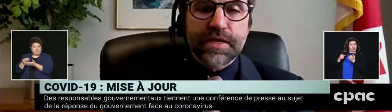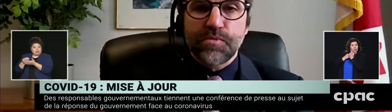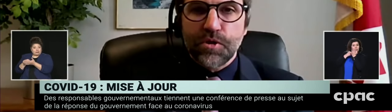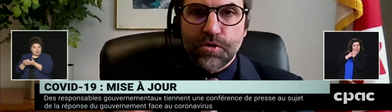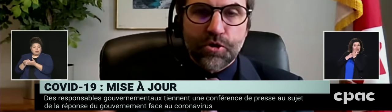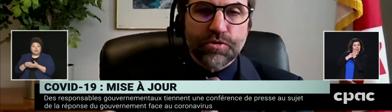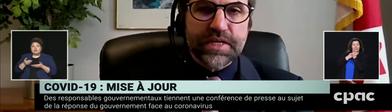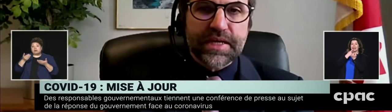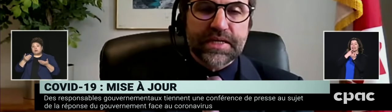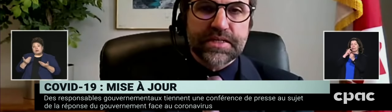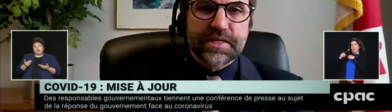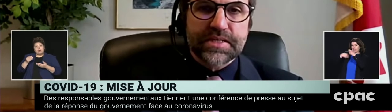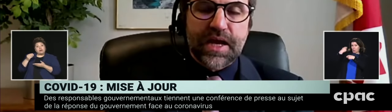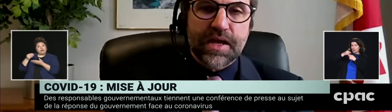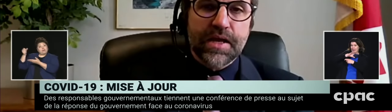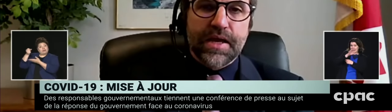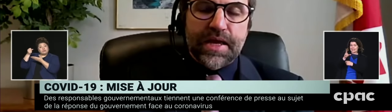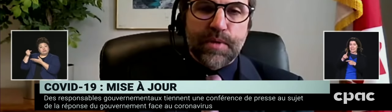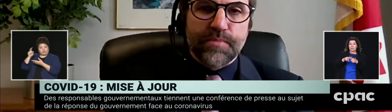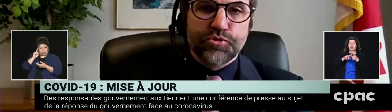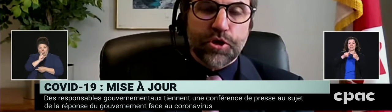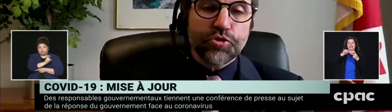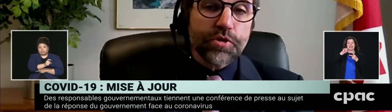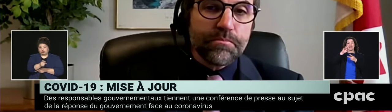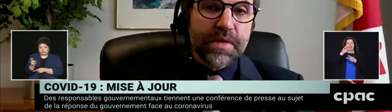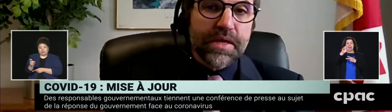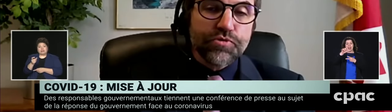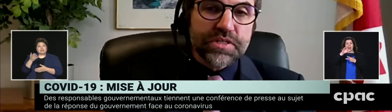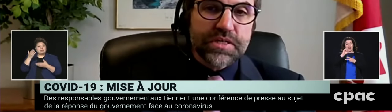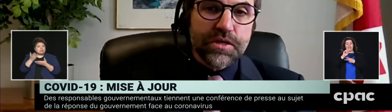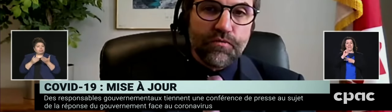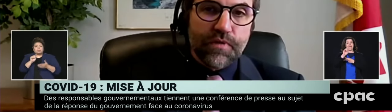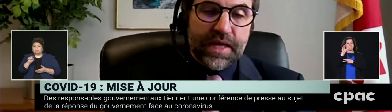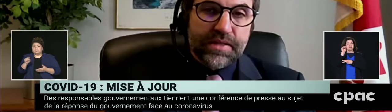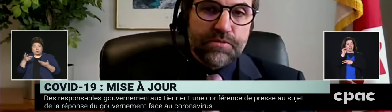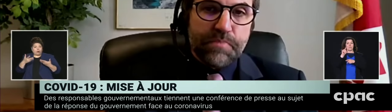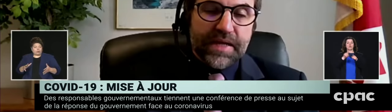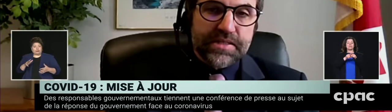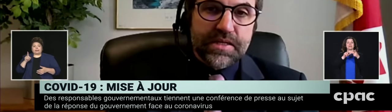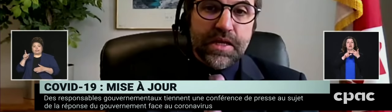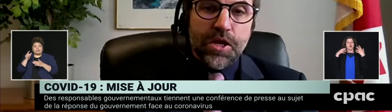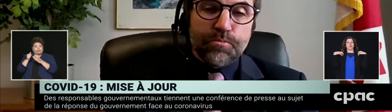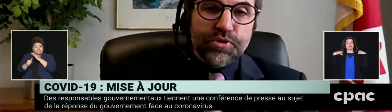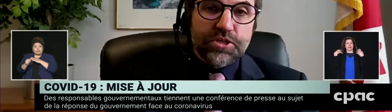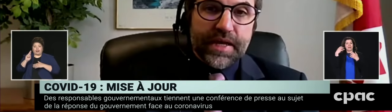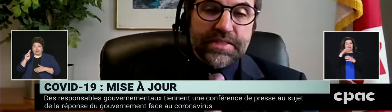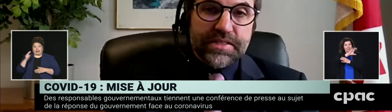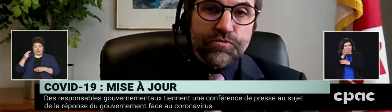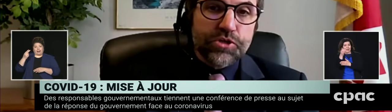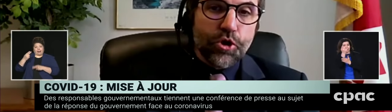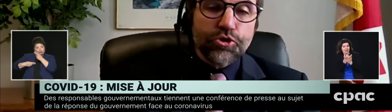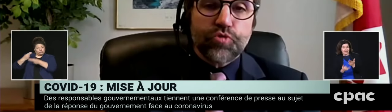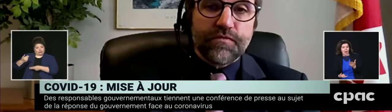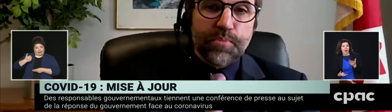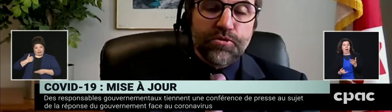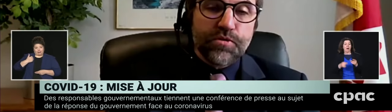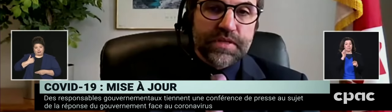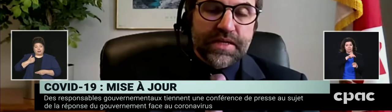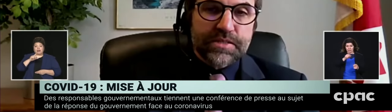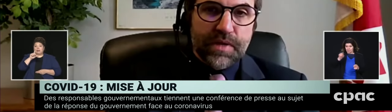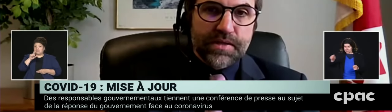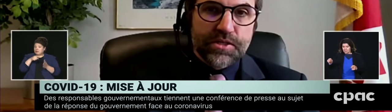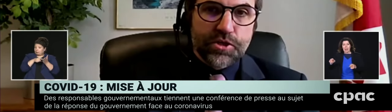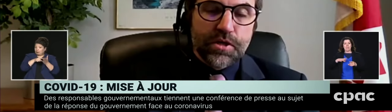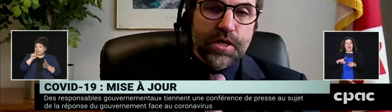Téléfilm, le Conseil canadien des arts et plusieurs autres. Mais aussi, on va en garder une partie pour des organisations qui ne reçoivent pas de